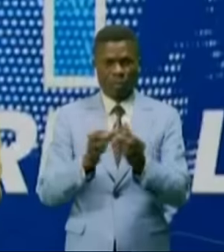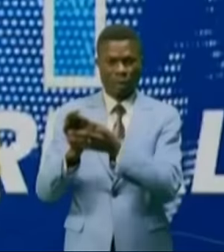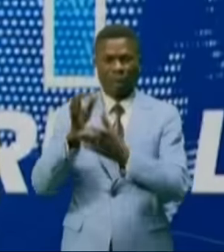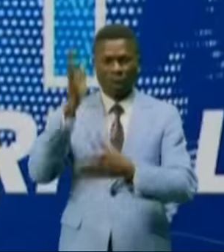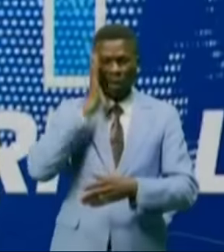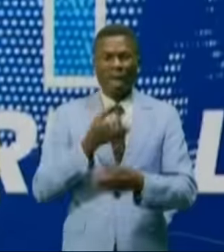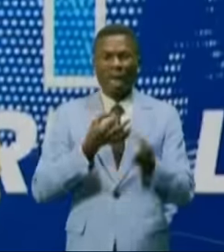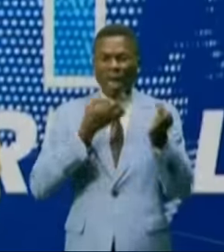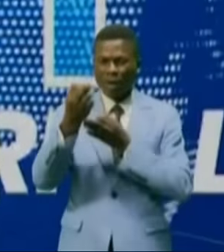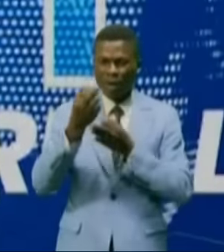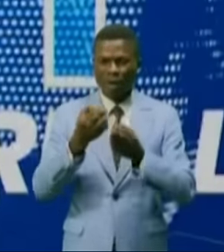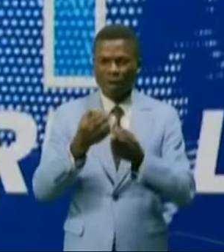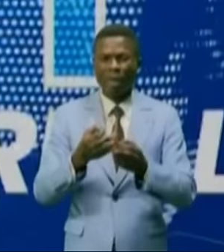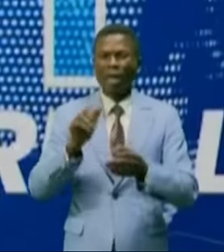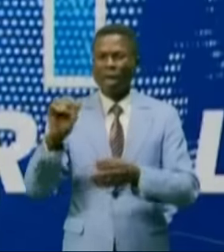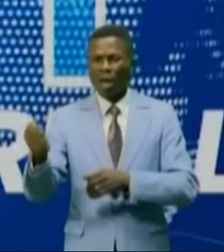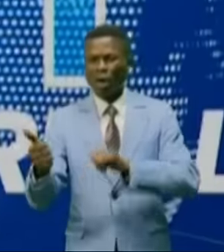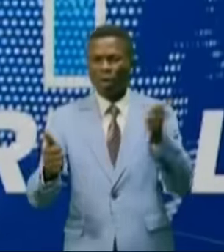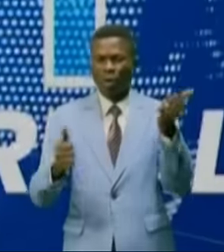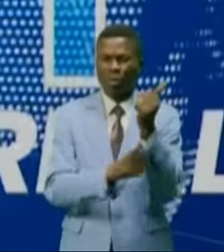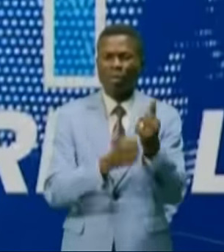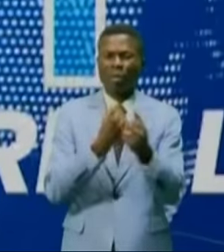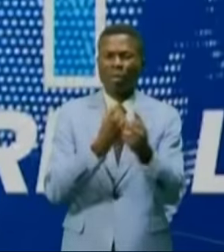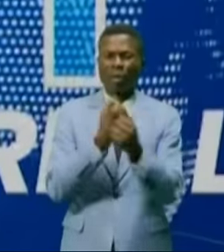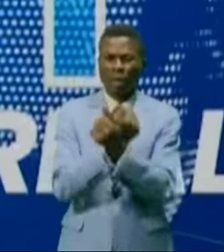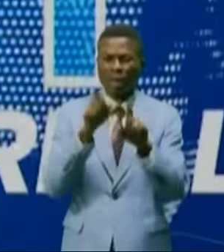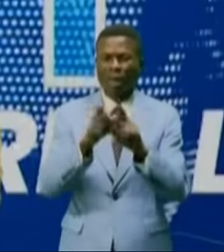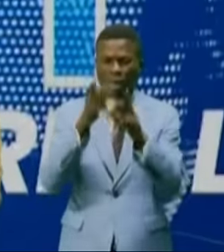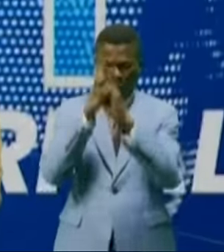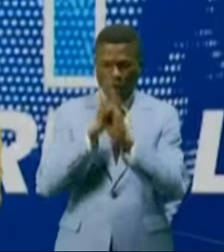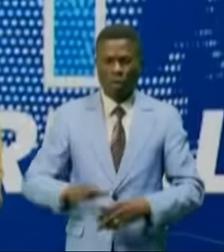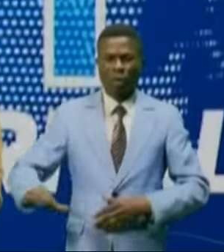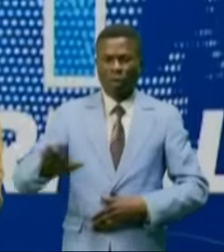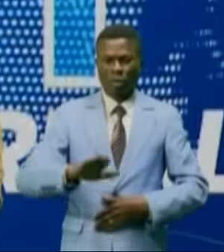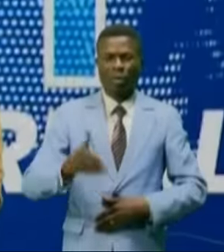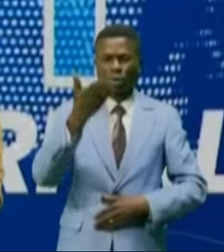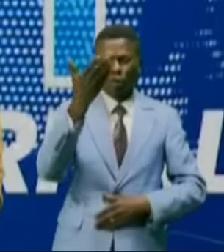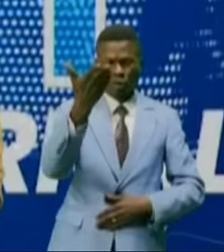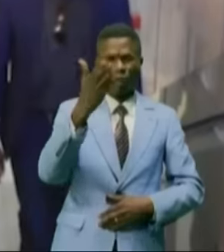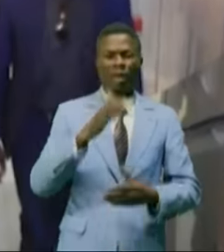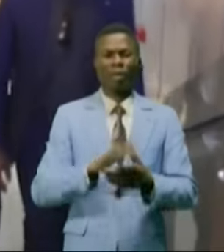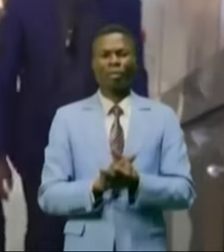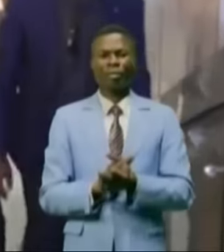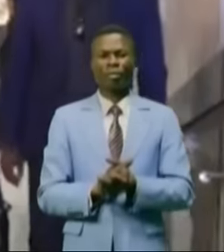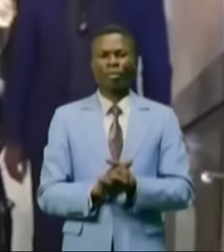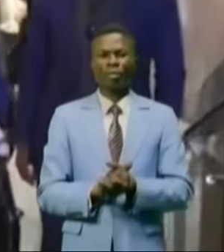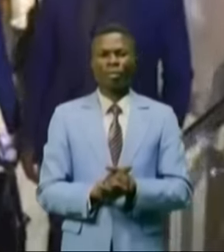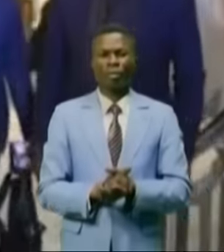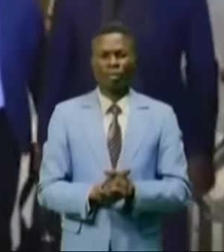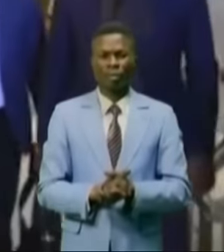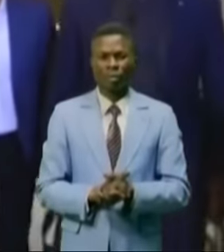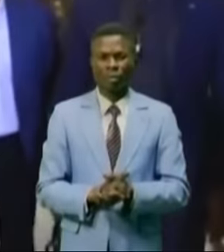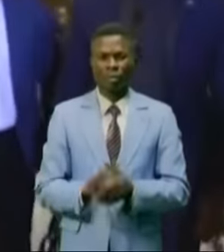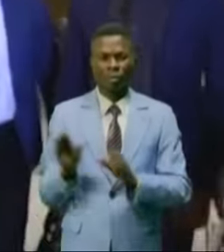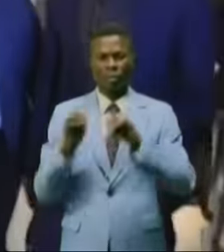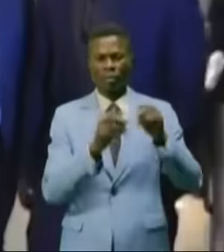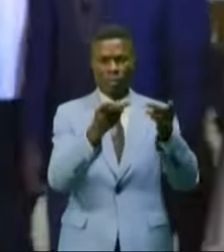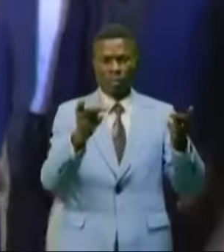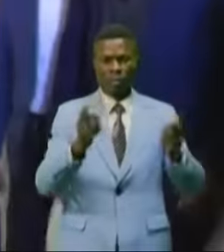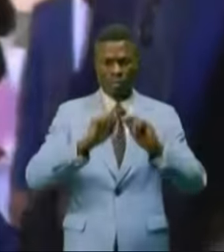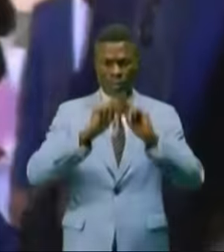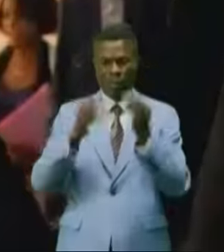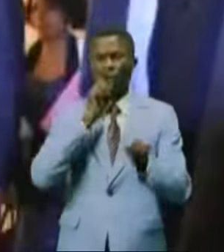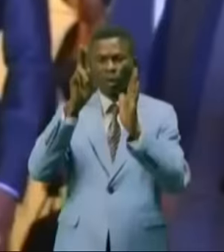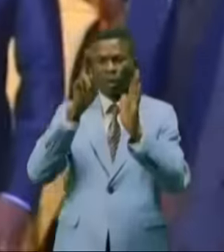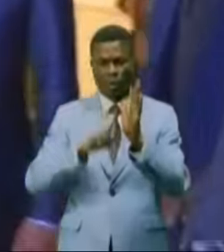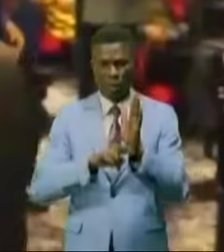sacrée a rappelé les uns et les autres à la discipline et à la loyauté. Alain Bikaï. La mise en place des groupes